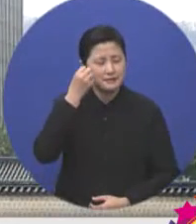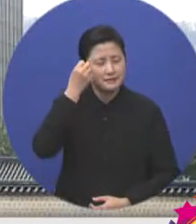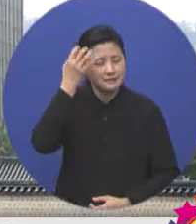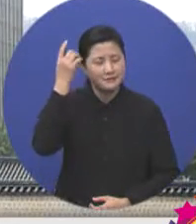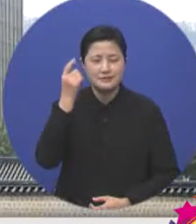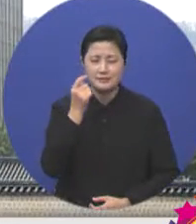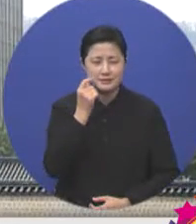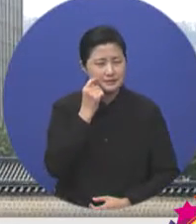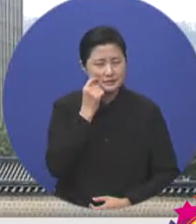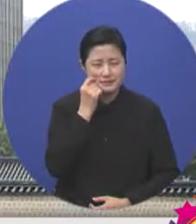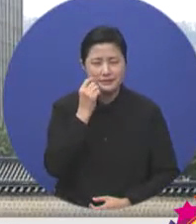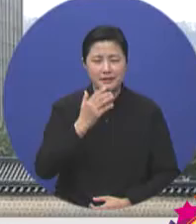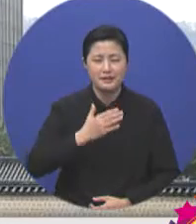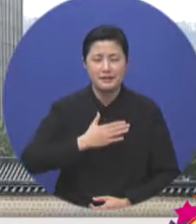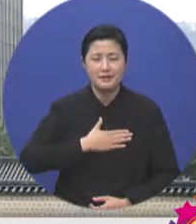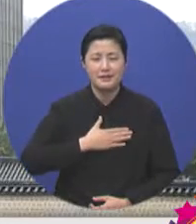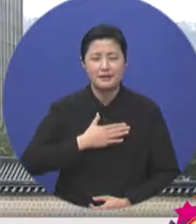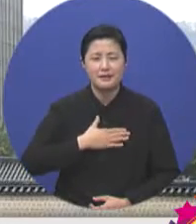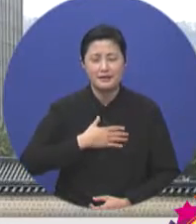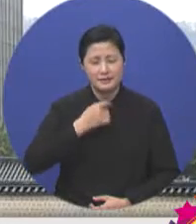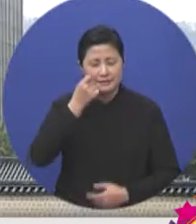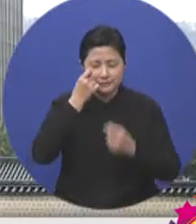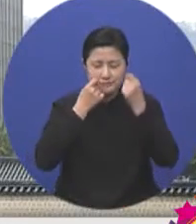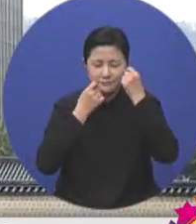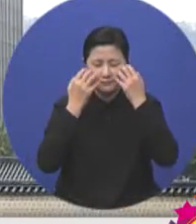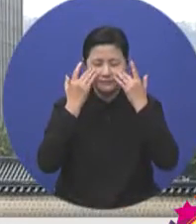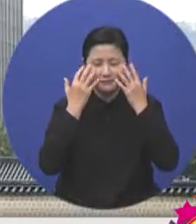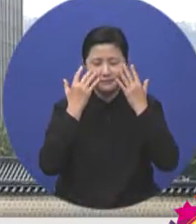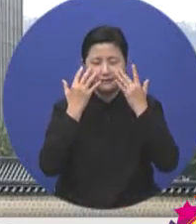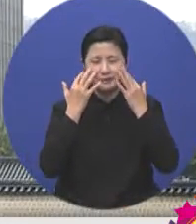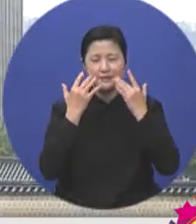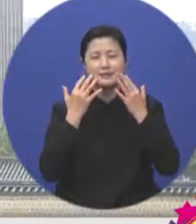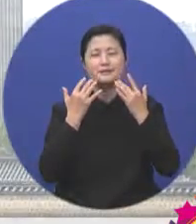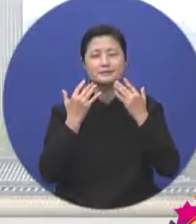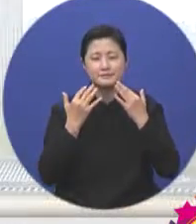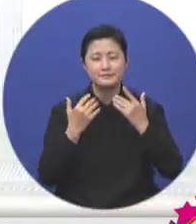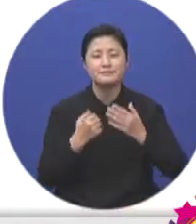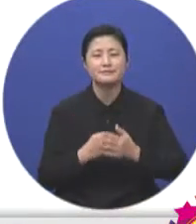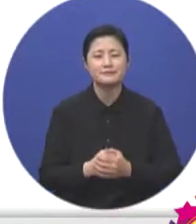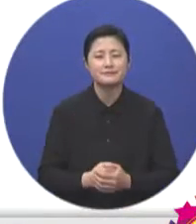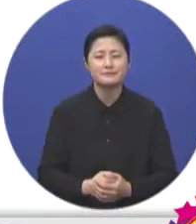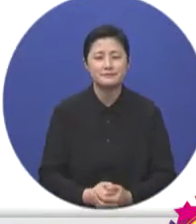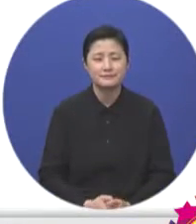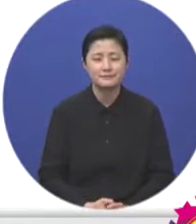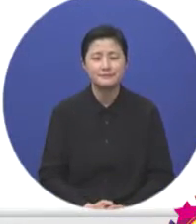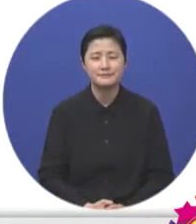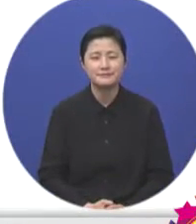시절 못 잊었네 가운가